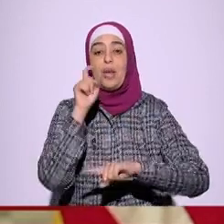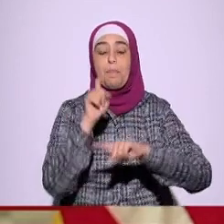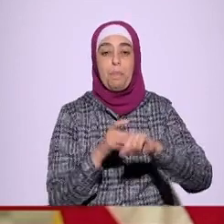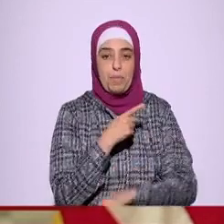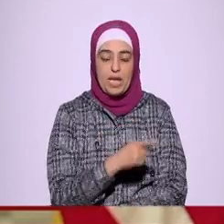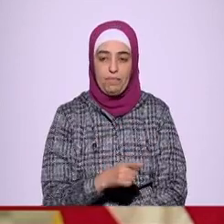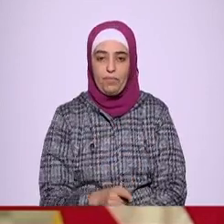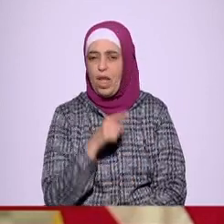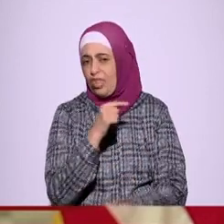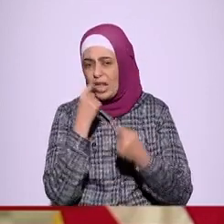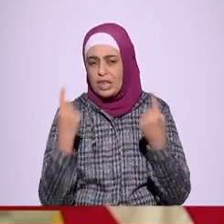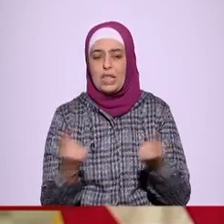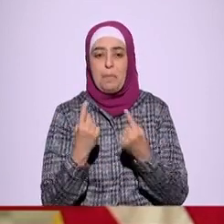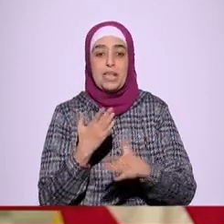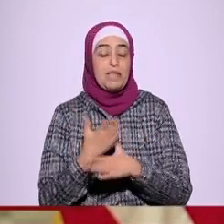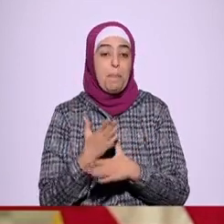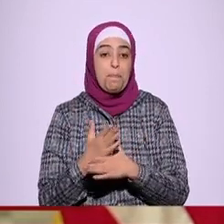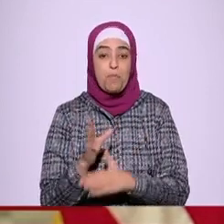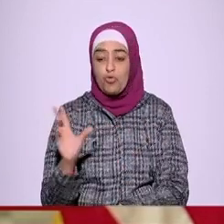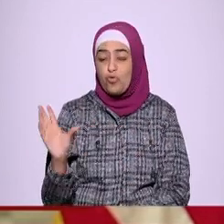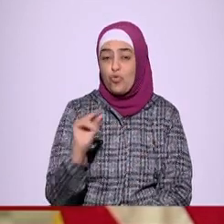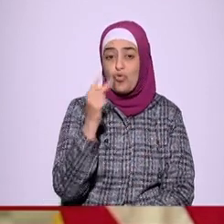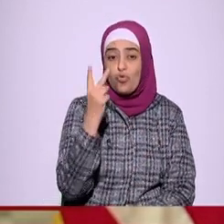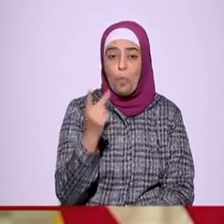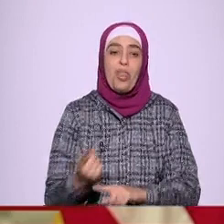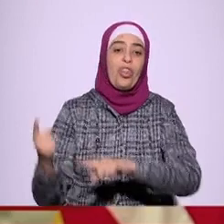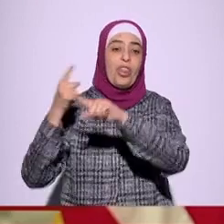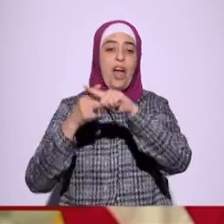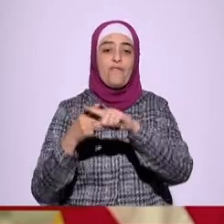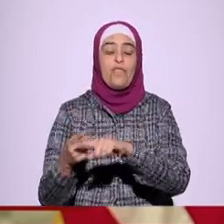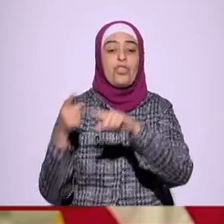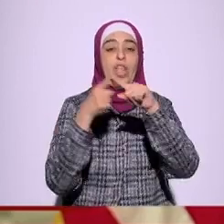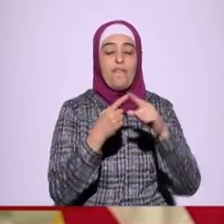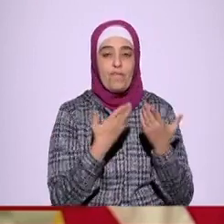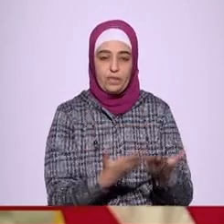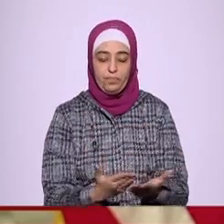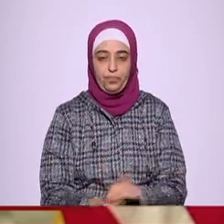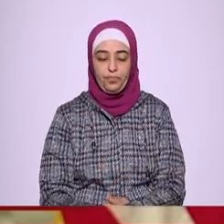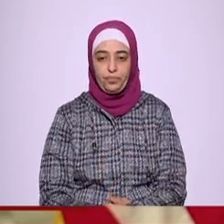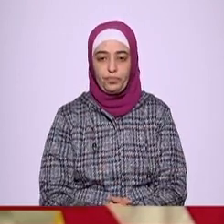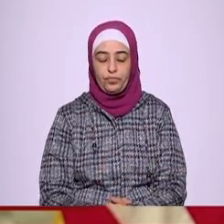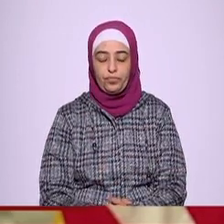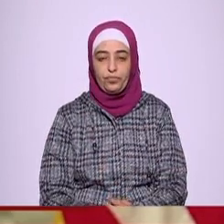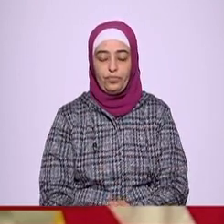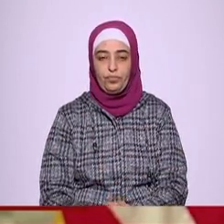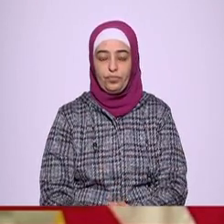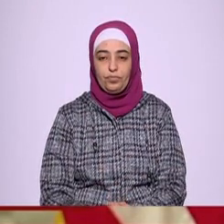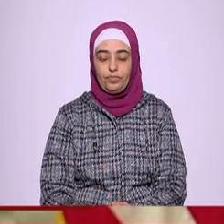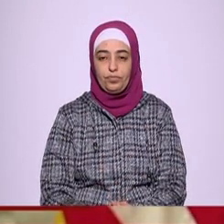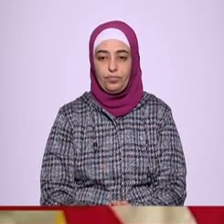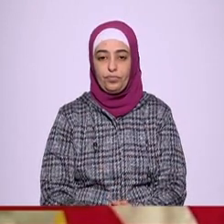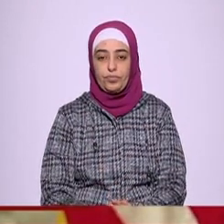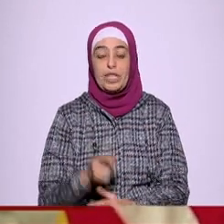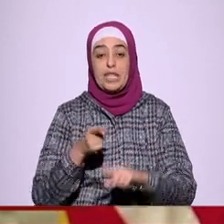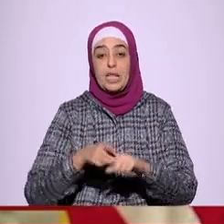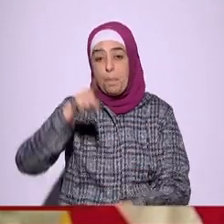شيء طبيعي لأنه كل يومين ونصف يتضاعف عدد أعداد الإصابات. وأيضا من المفترض أن يكون هنالك